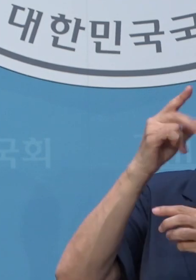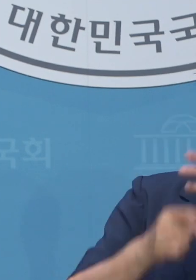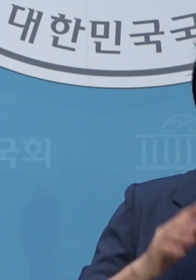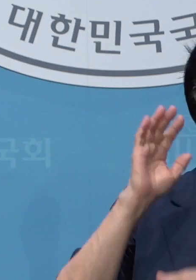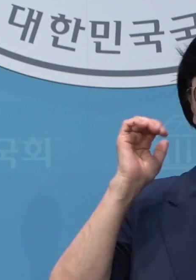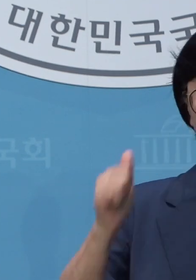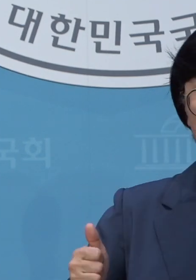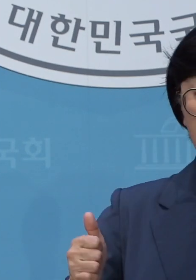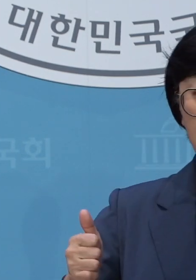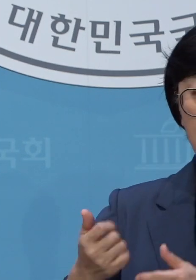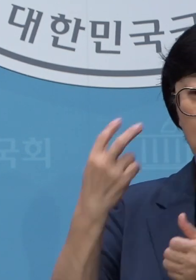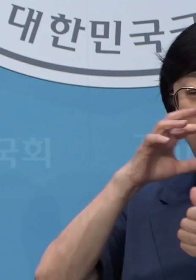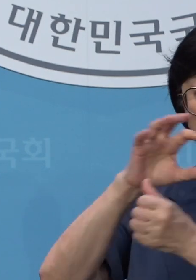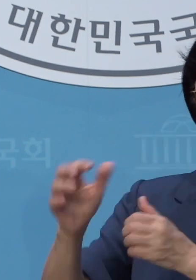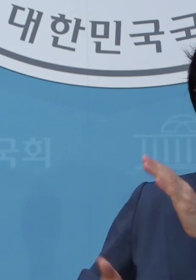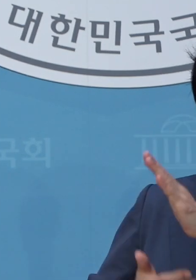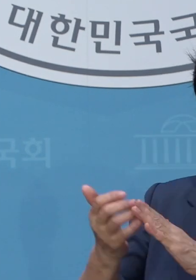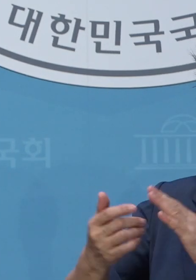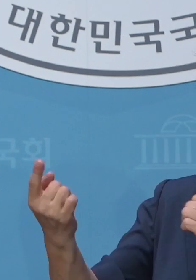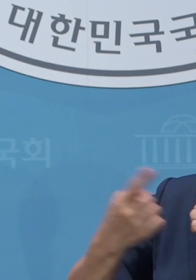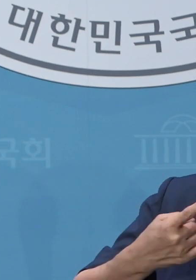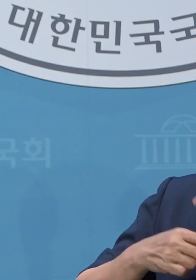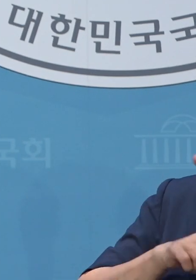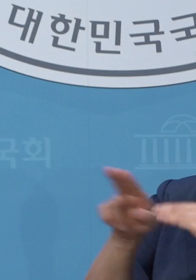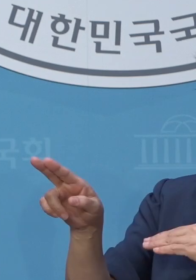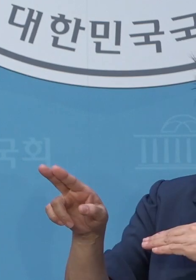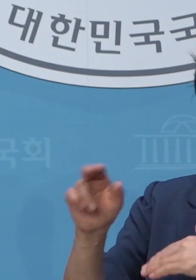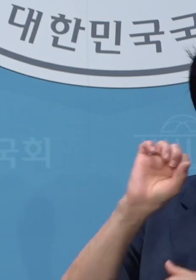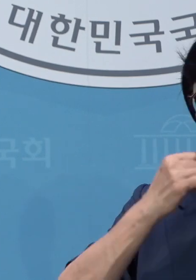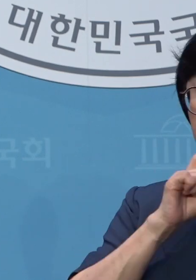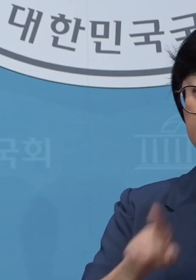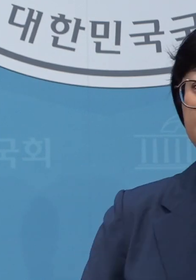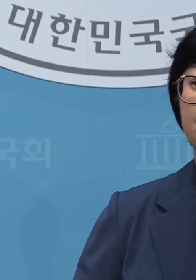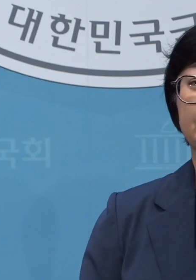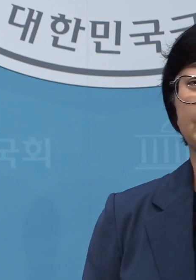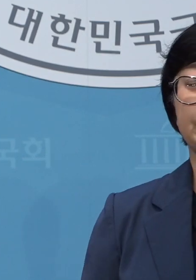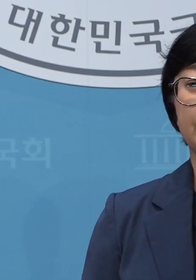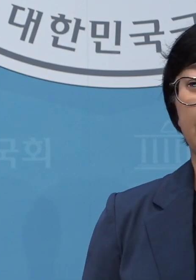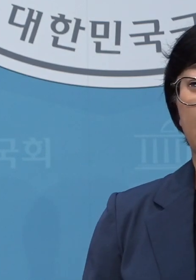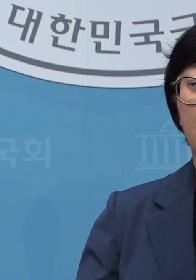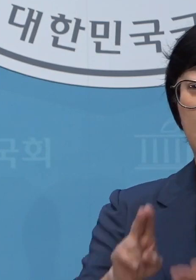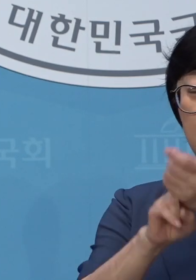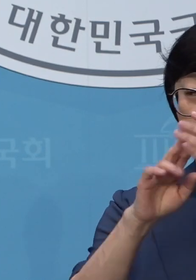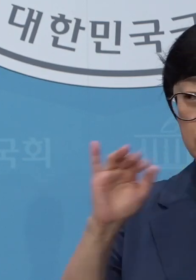윤석열 대통령 지키기 꼼수라는 비판을 피하기 어렵습니다.